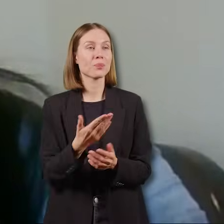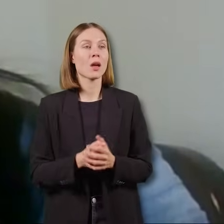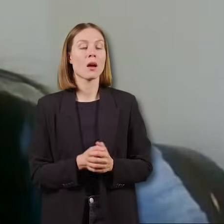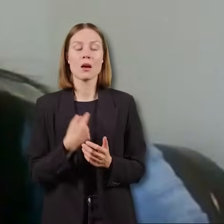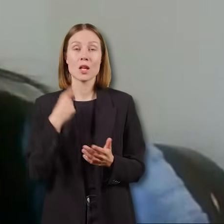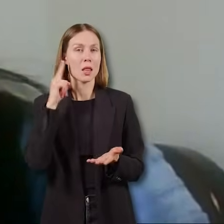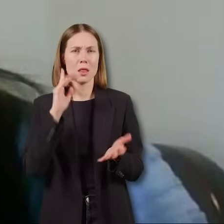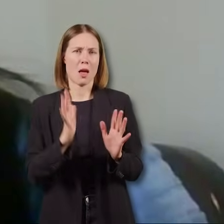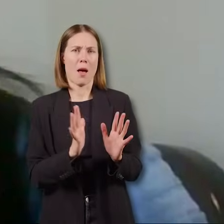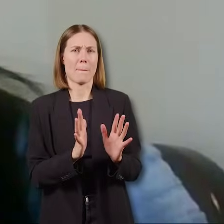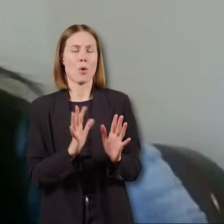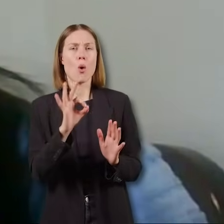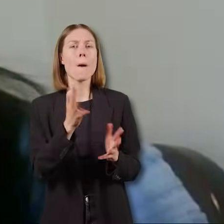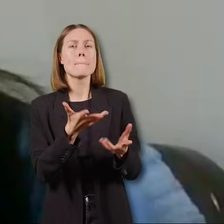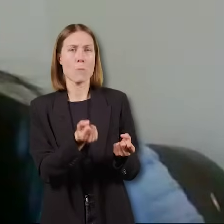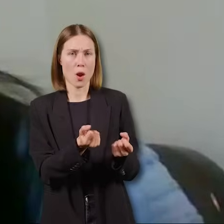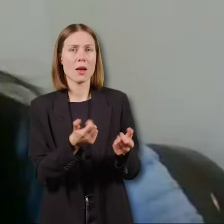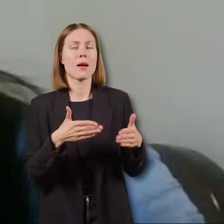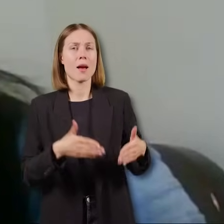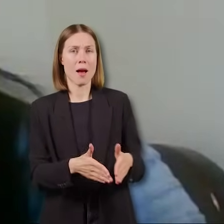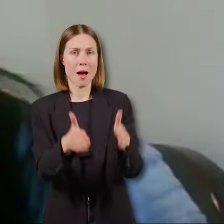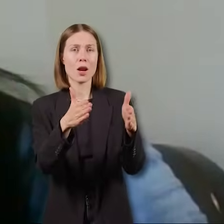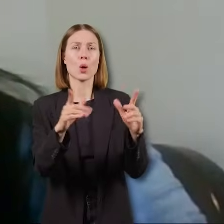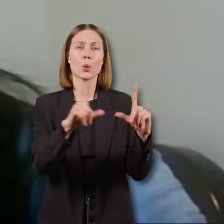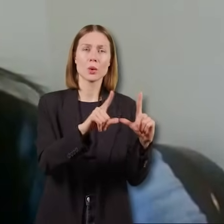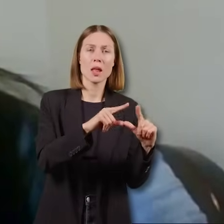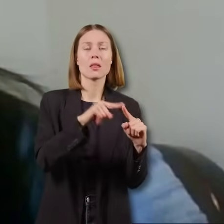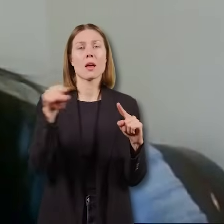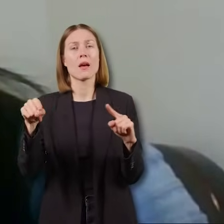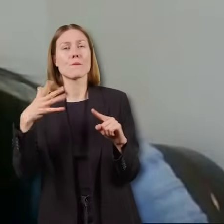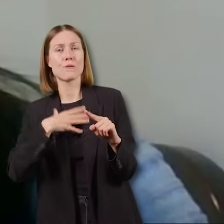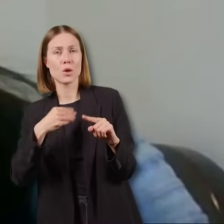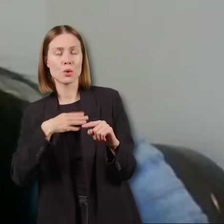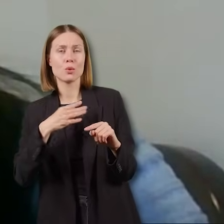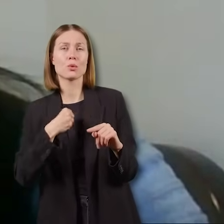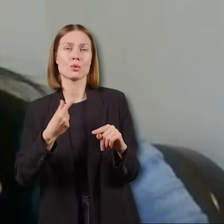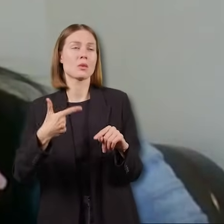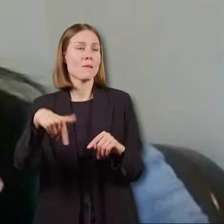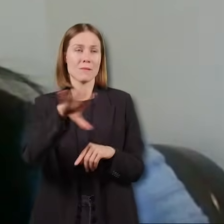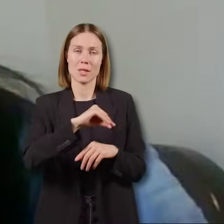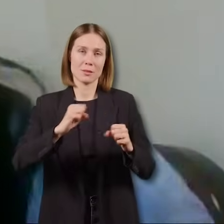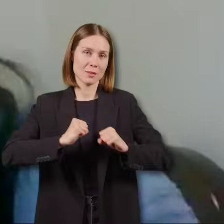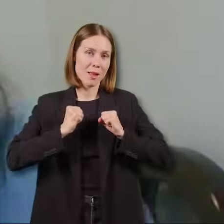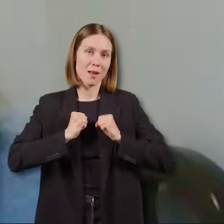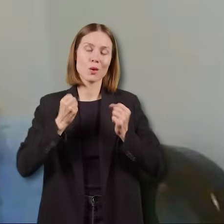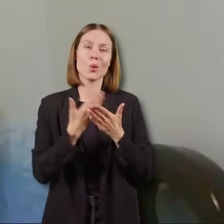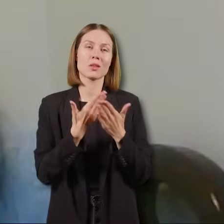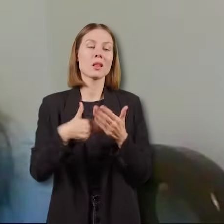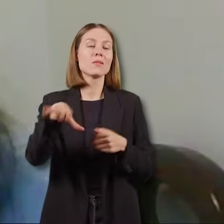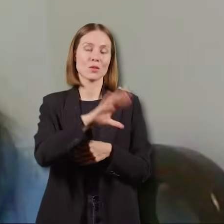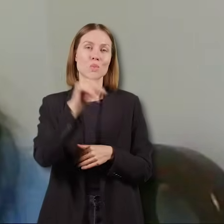net nebejoju, kad dėl Molėtų kelio Utena Vilnius tikrai visi pajėgumus dėjo, nes visi